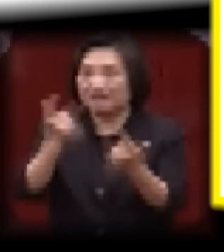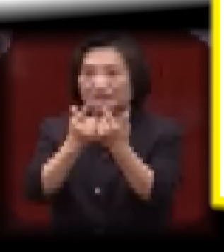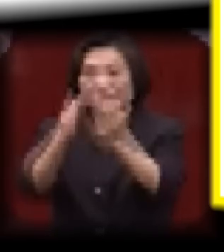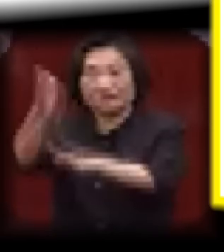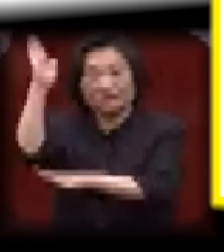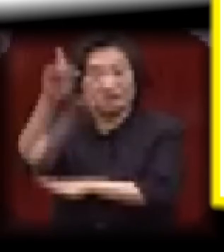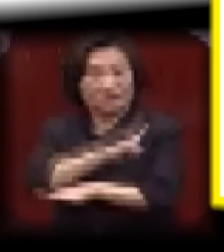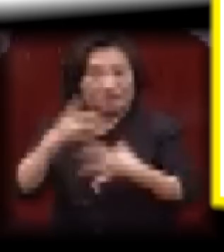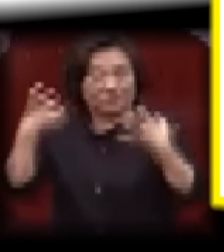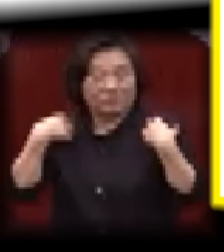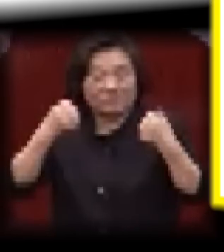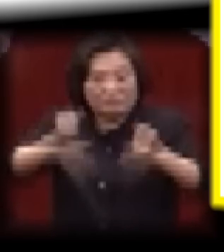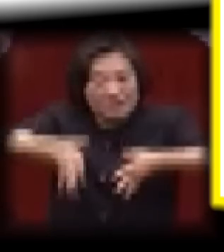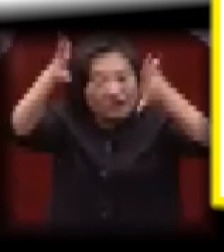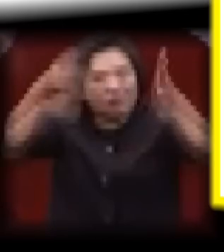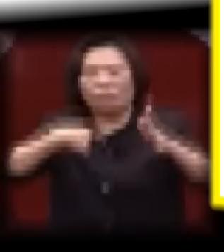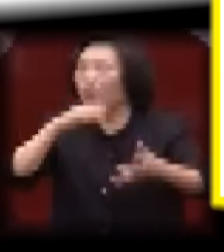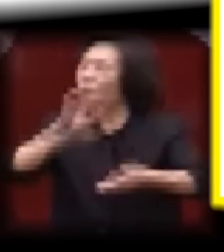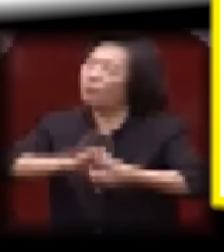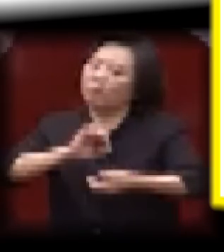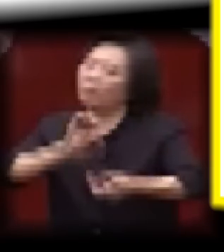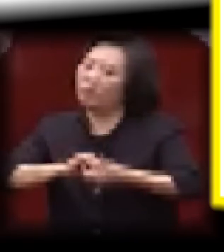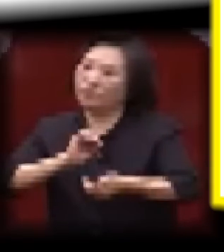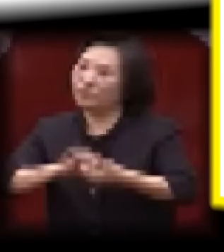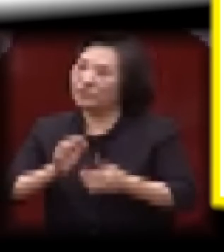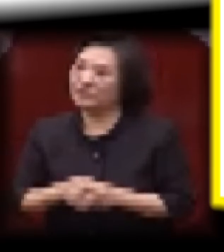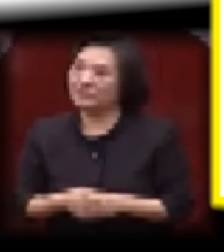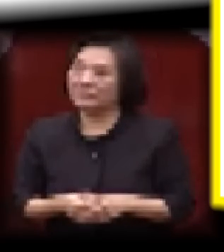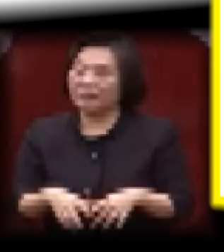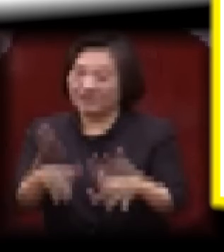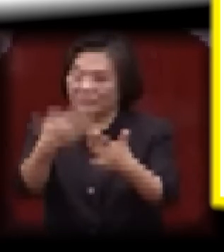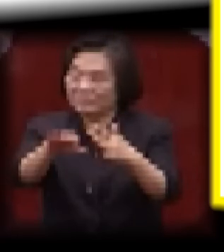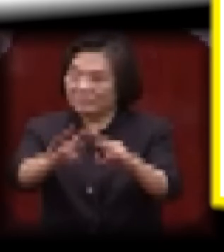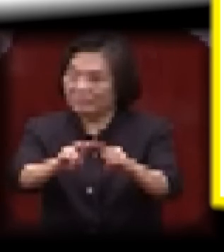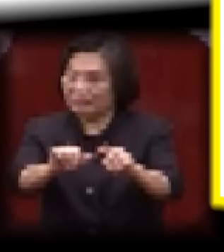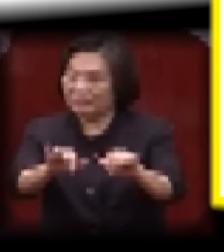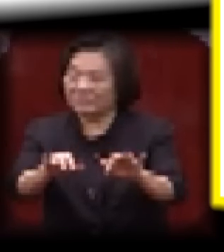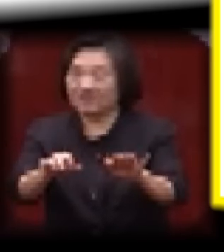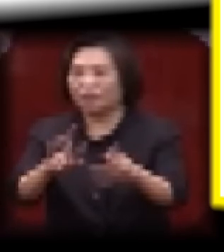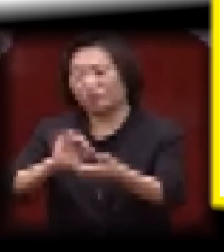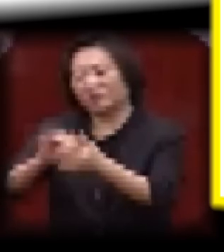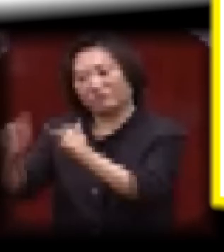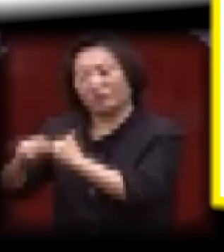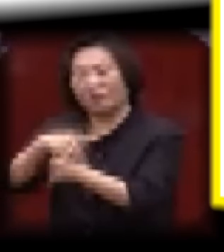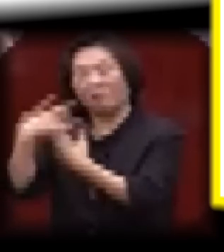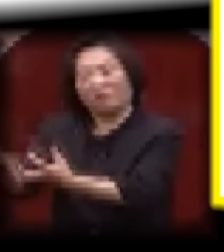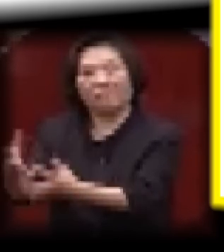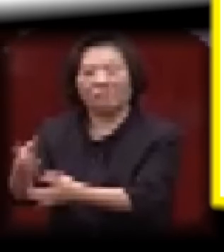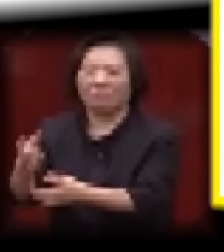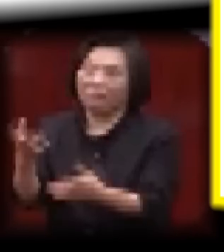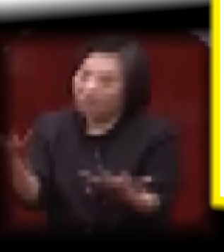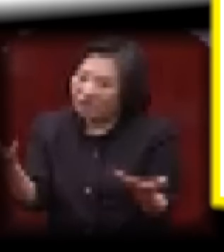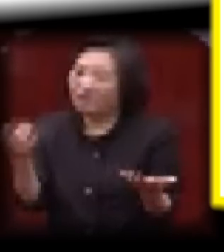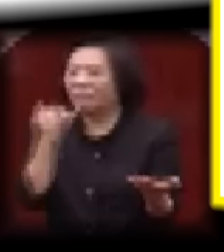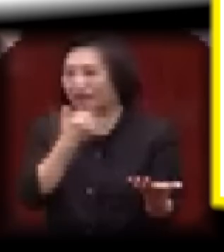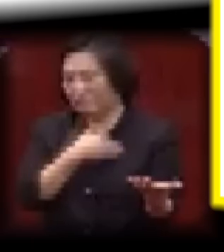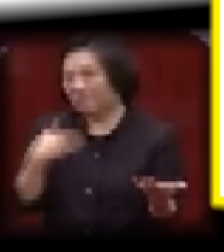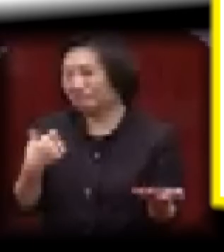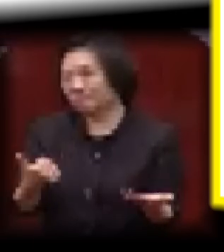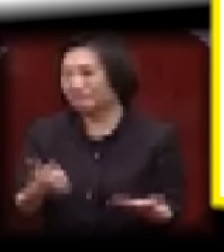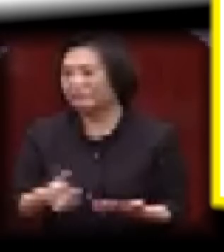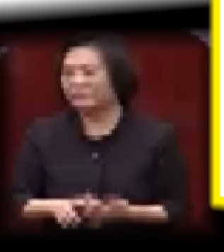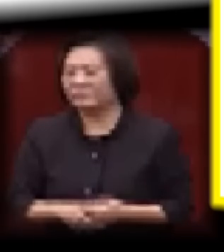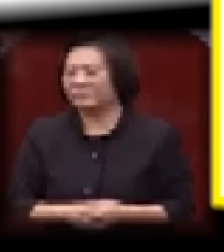盖。我还认政府，你知道，效率不见得会比民间更好的。那所以这大